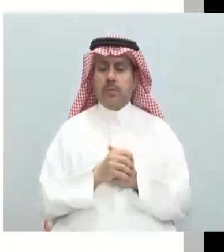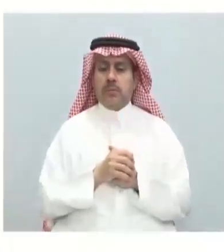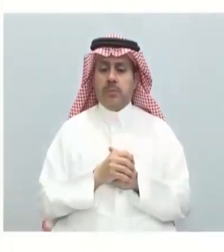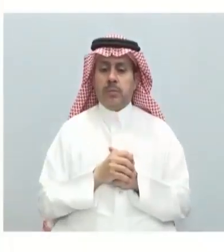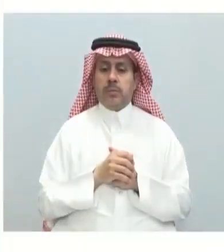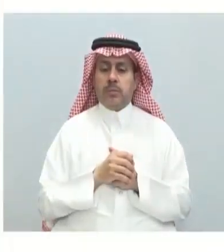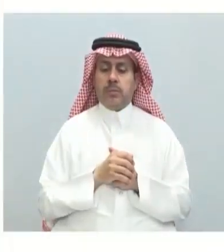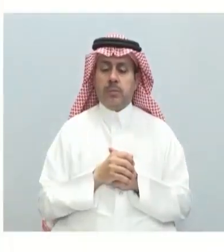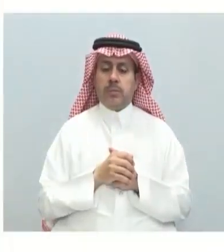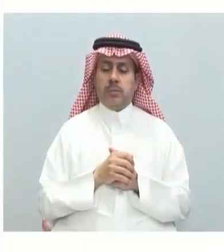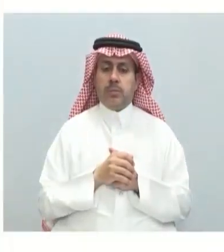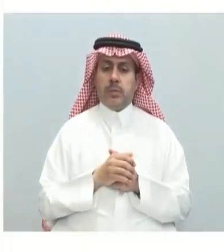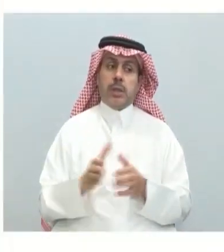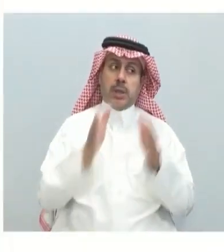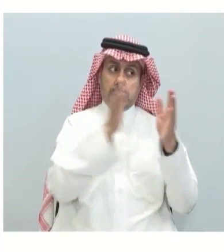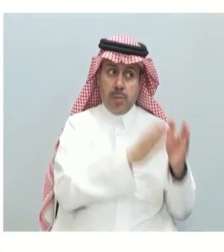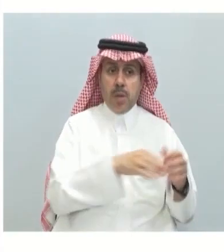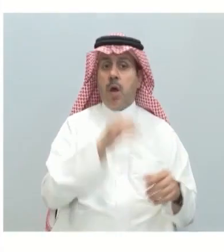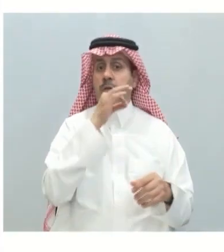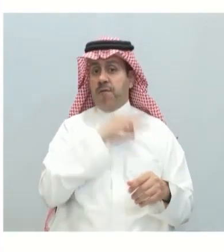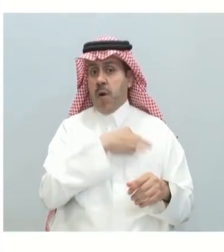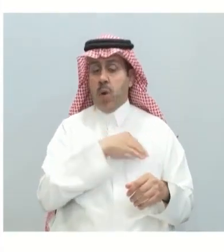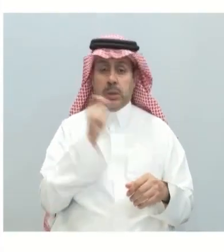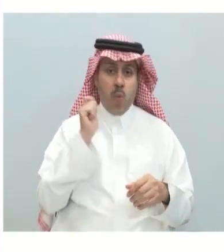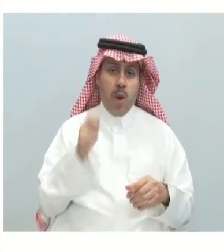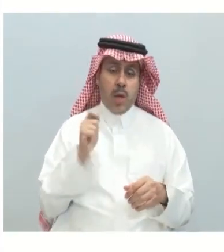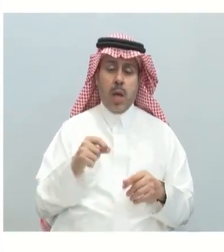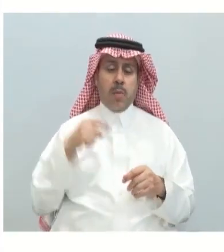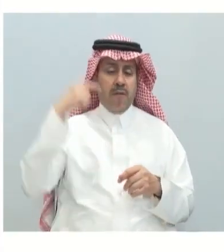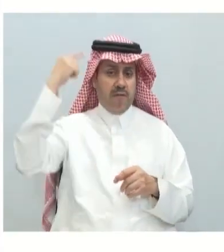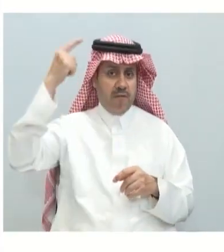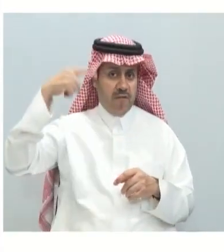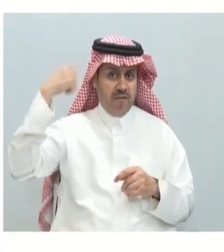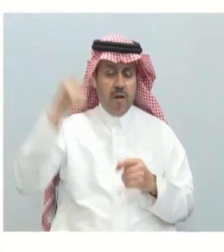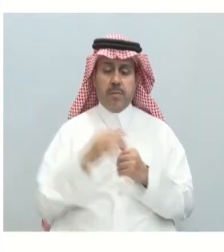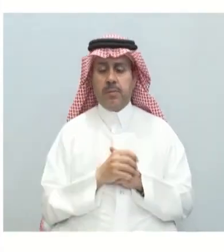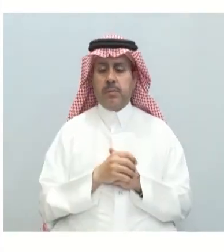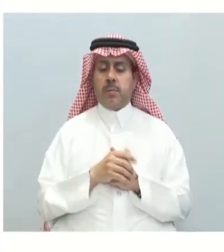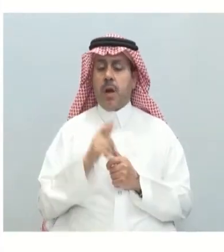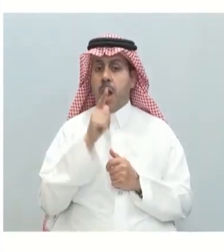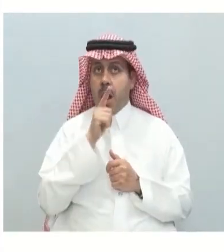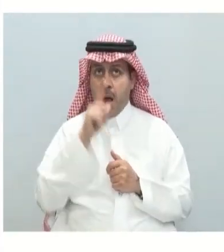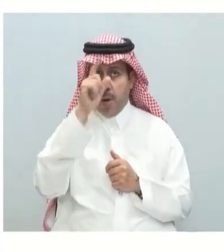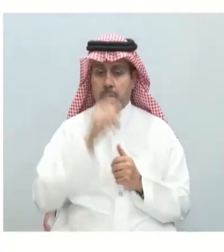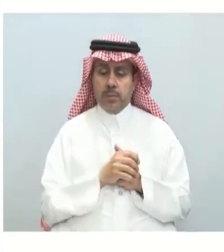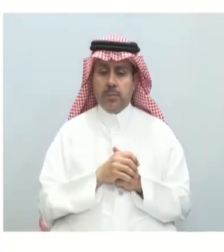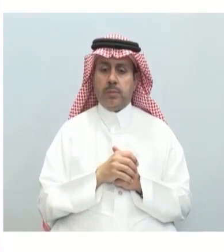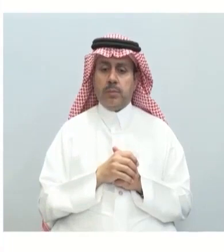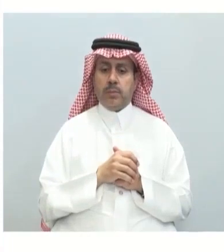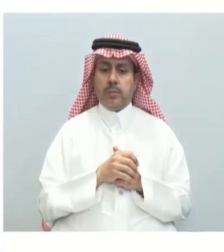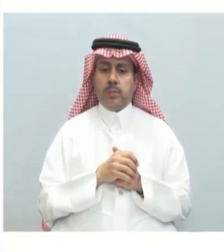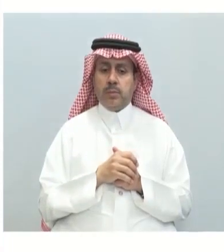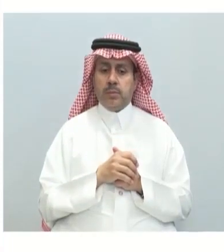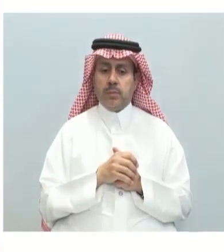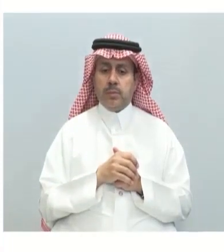واياكم ايضا هذا هذه الفوائد وهذه الاحكام في تامل ونظر في كلام الله سبحانه وتعالى فنقف